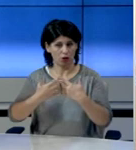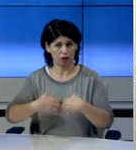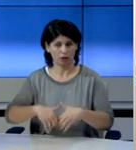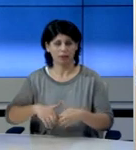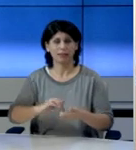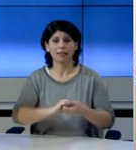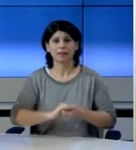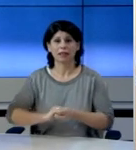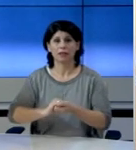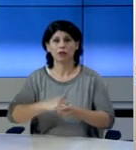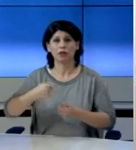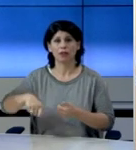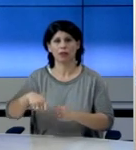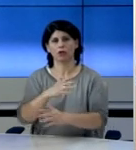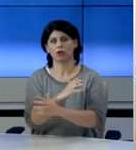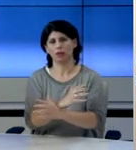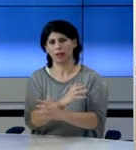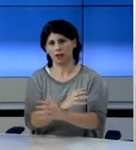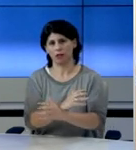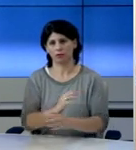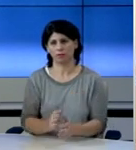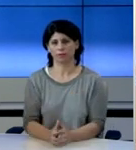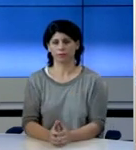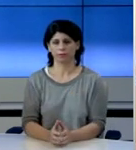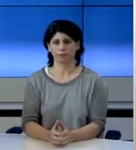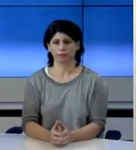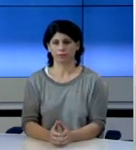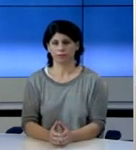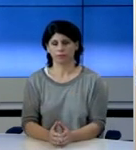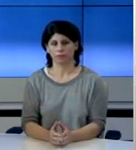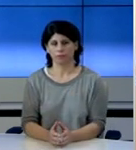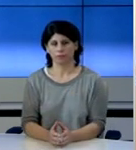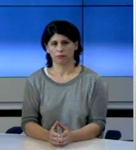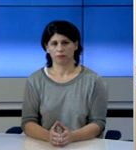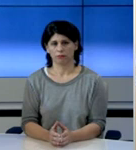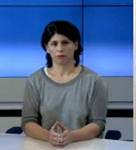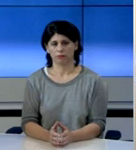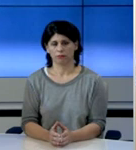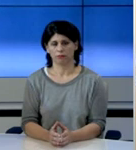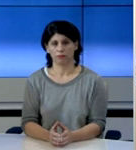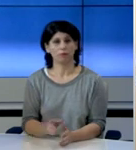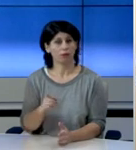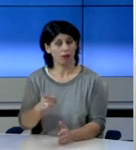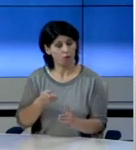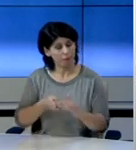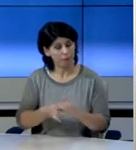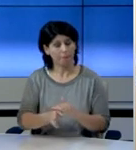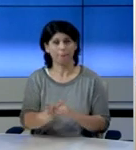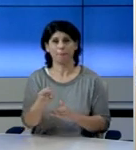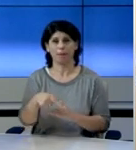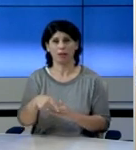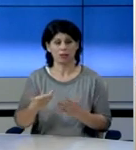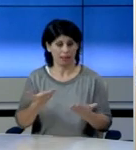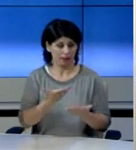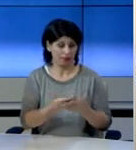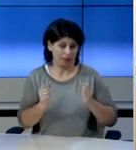στην Ένωση Δικαστών και Εισαγγελέων. Αφού μέσω της τάσης του Υπουργού Δικαιοσύνης απέναντι στα αιτήματά